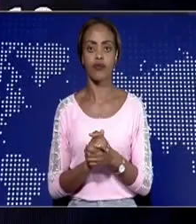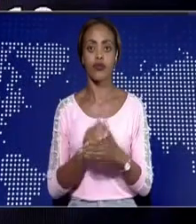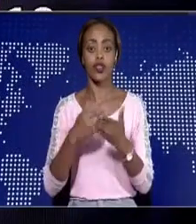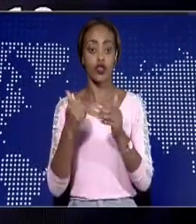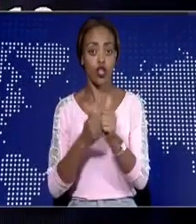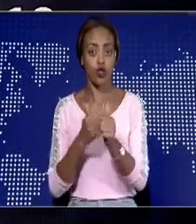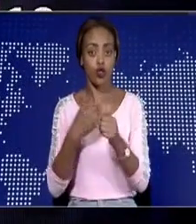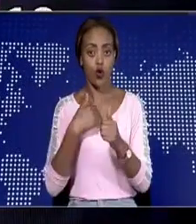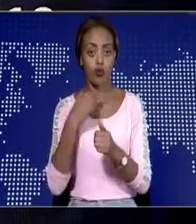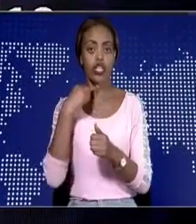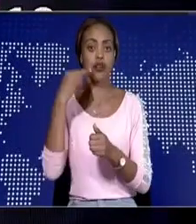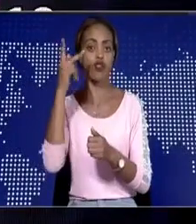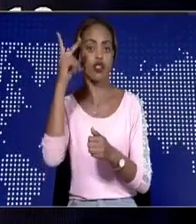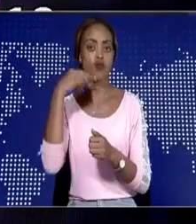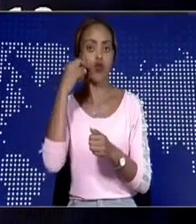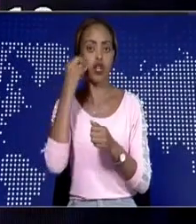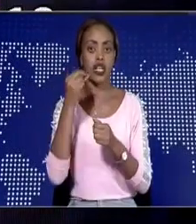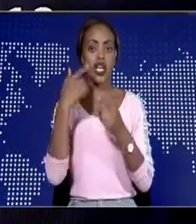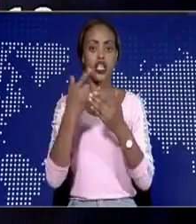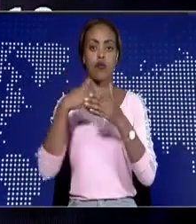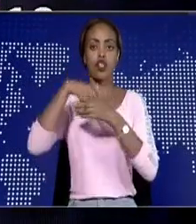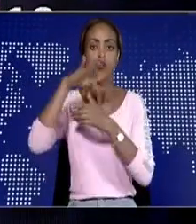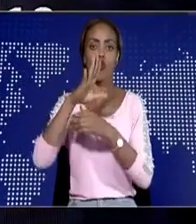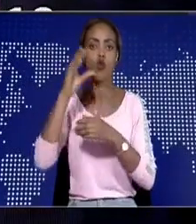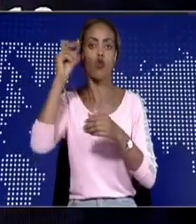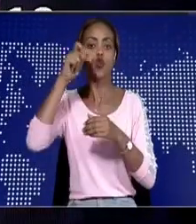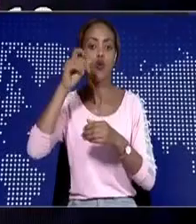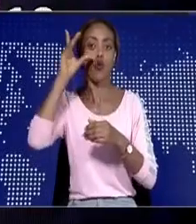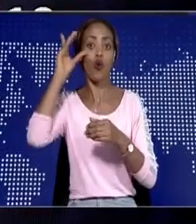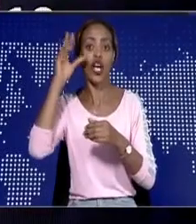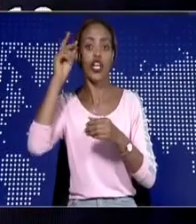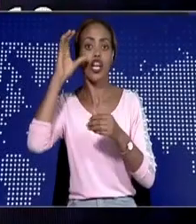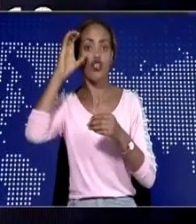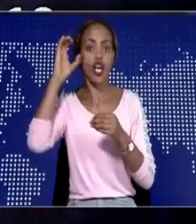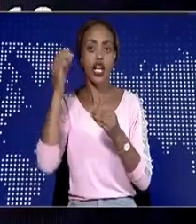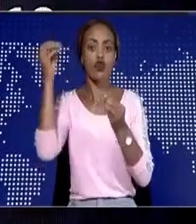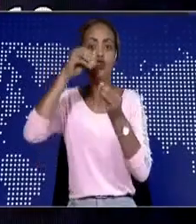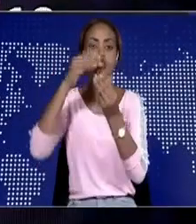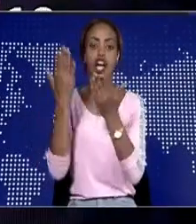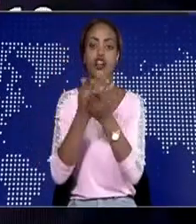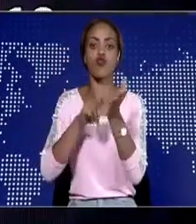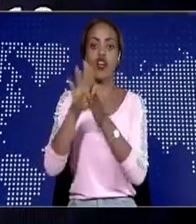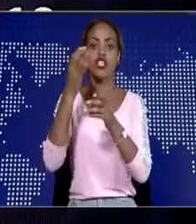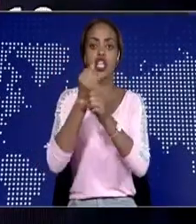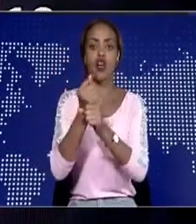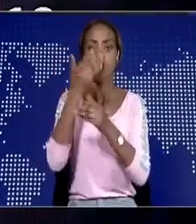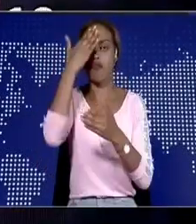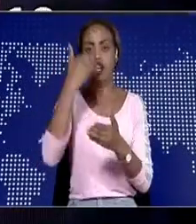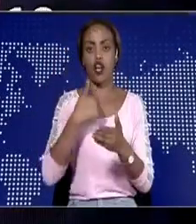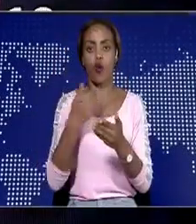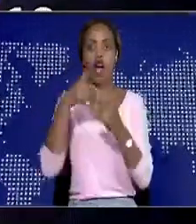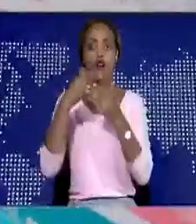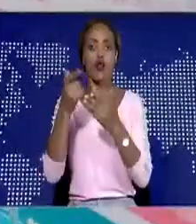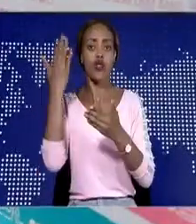اتكتات الوزن لهم تلفزيون بتقاني حزد ما زينات اي دوب كوريان تشاينان بفيروس كورونا تتحزو توسخت حدشت سبات كم زرخبا فليطن